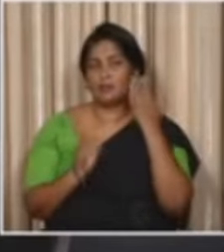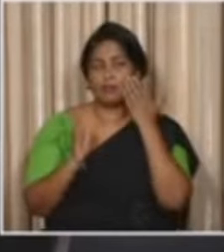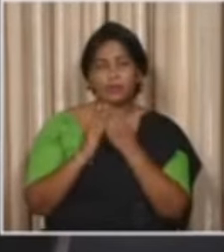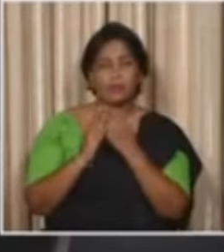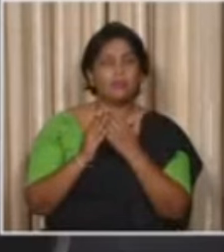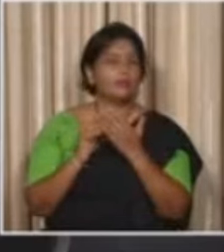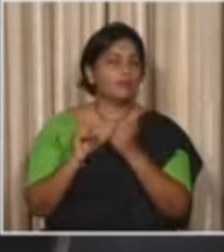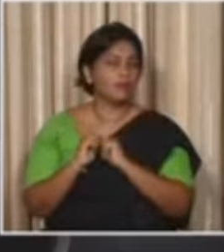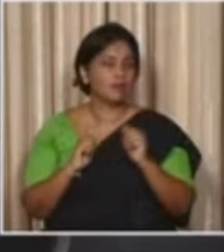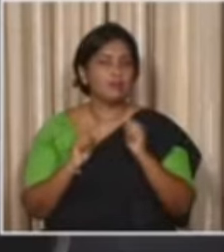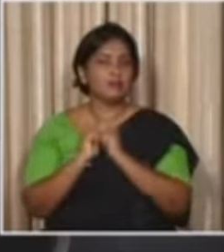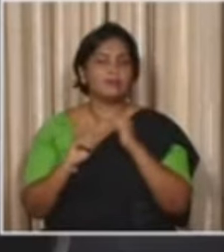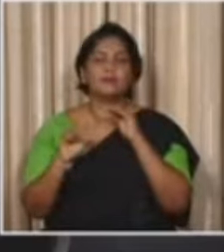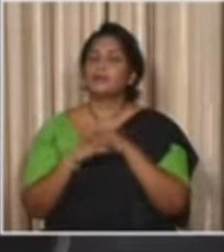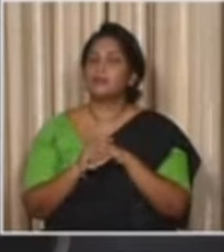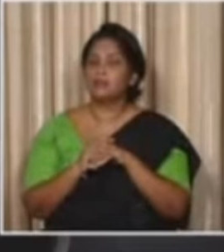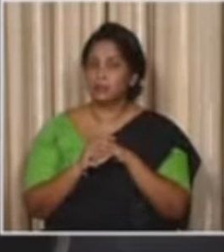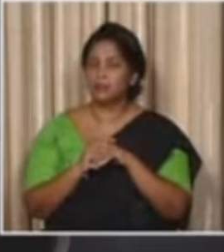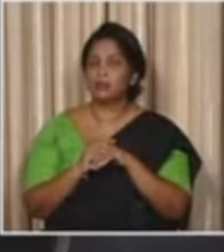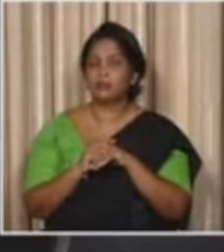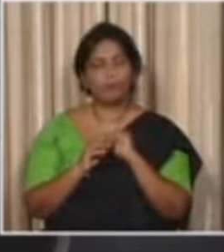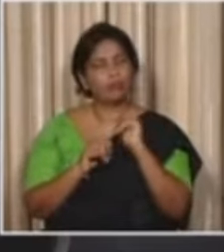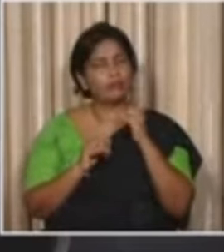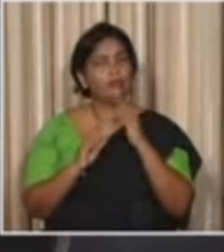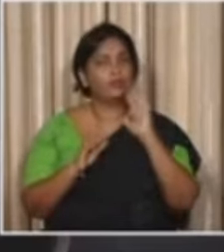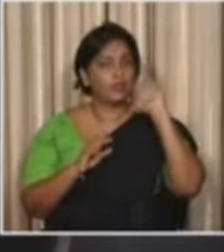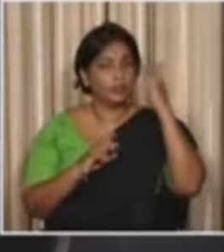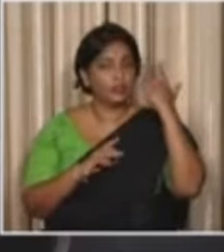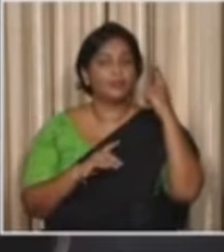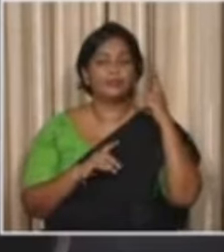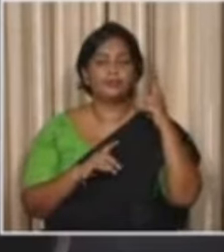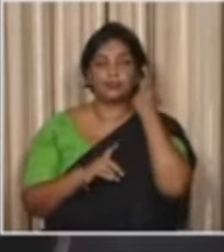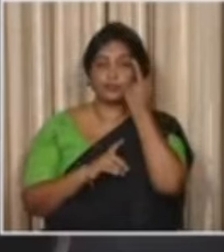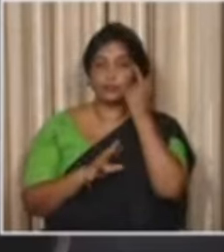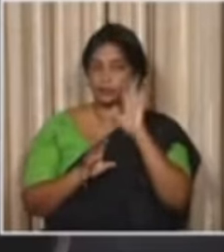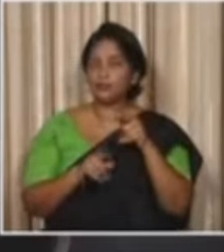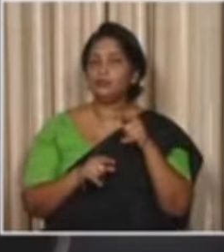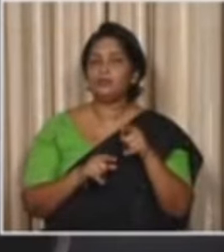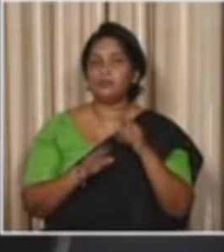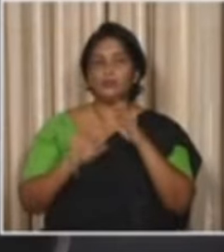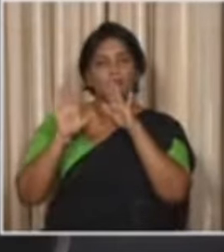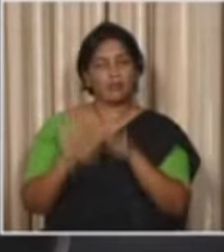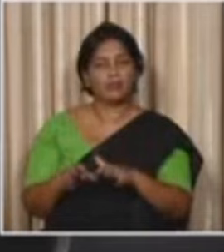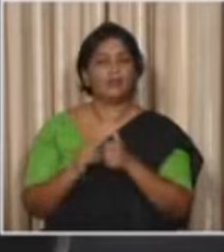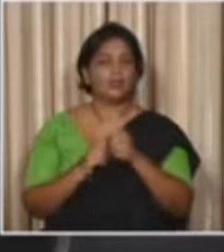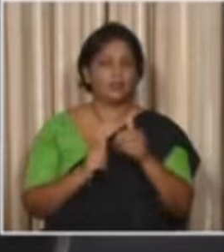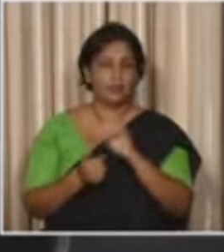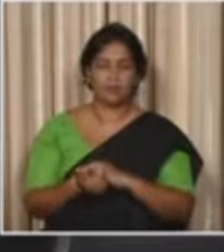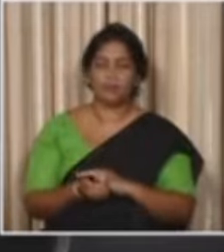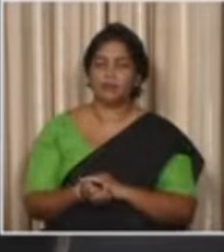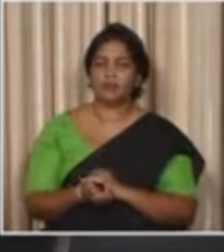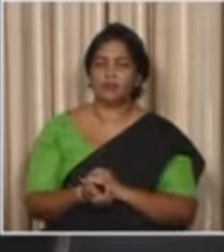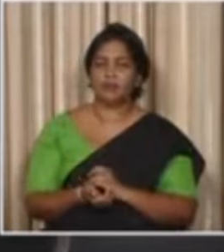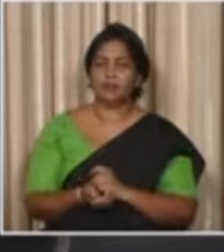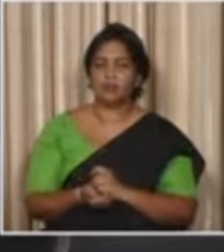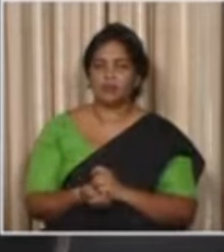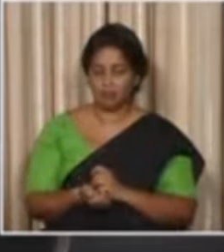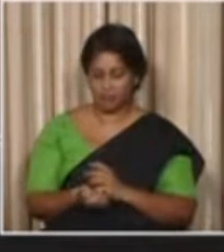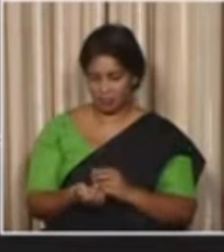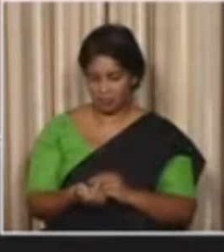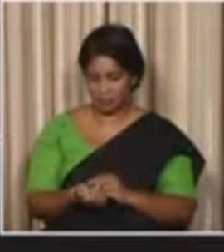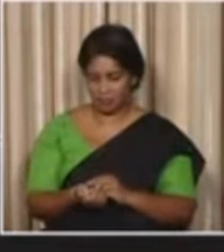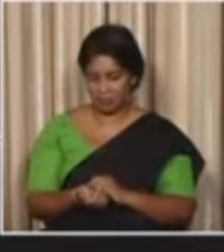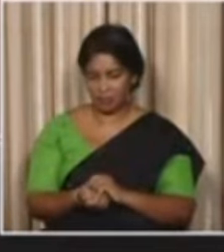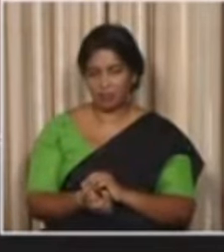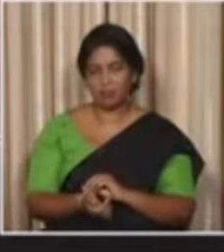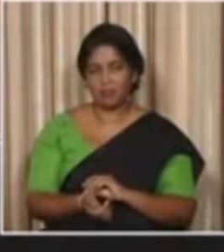නොමැති රාජකාරි සඳහා අපිට යම් යම් විශේෂ තා දක්වලා මේ ඕන් රඳවා ගන්න අපේ රටේ වෙලා තියෙනවා. ඒක තමයි තත්ත්වය.